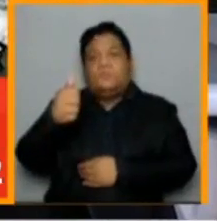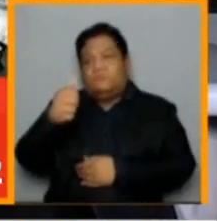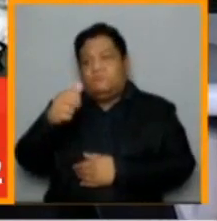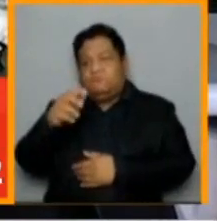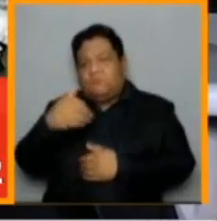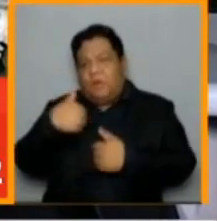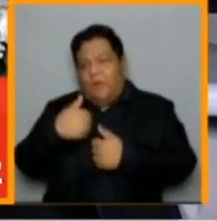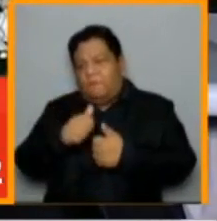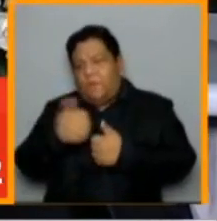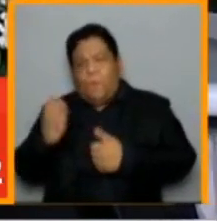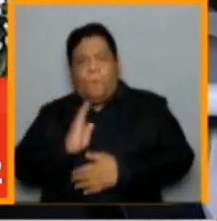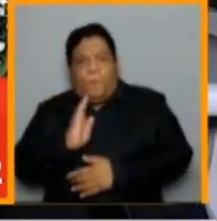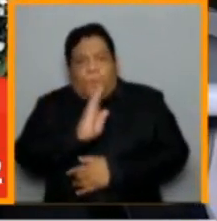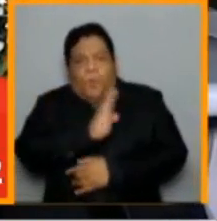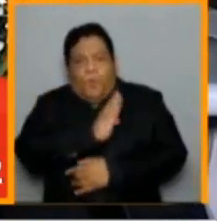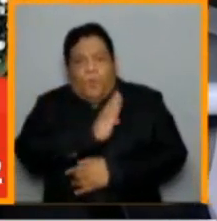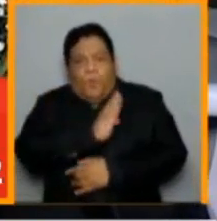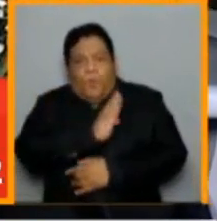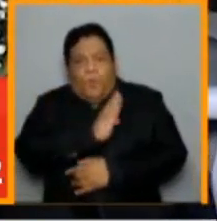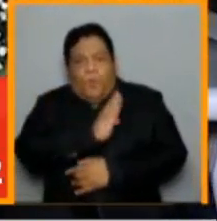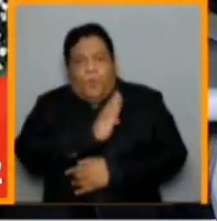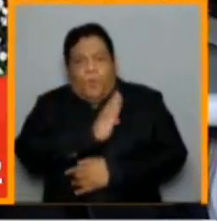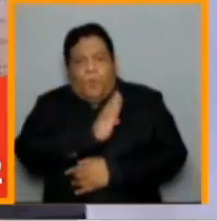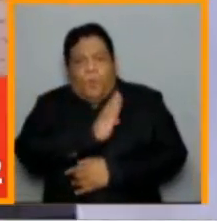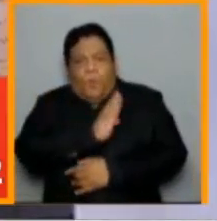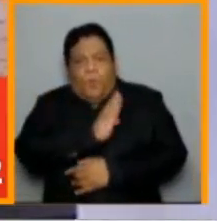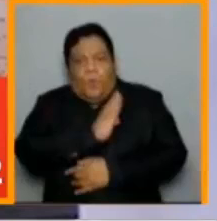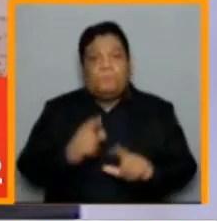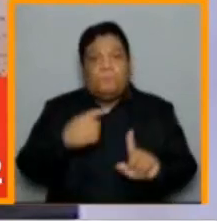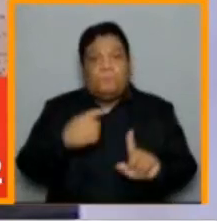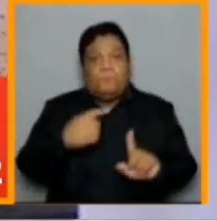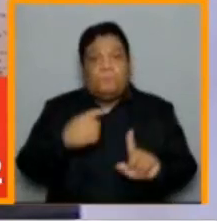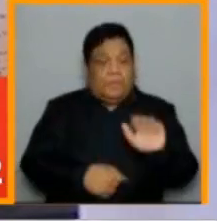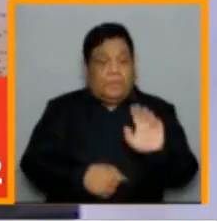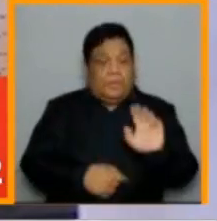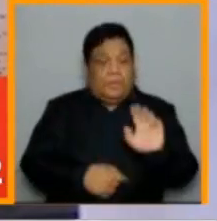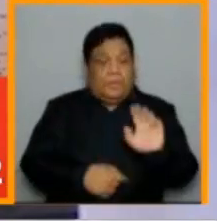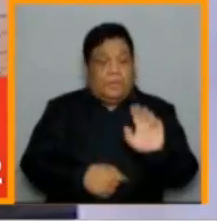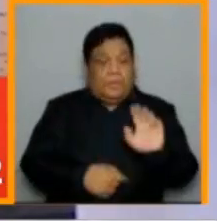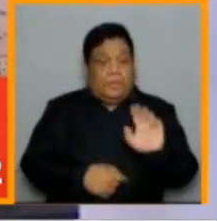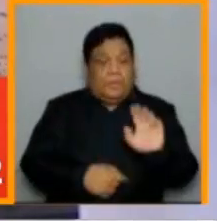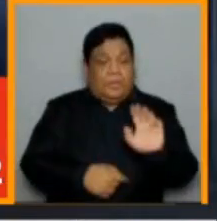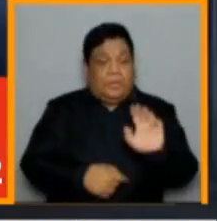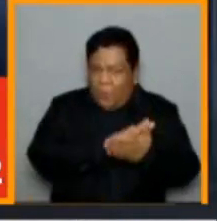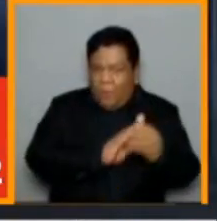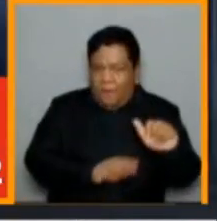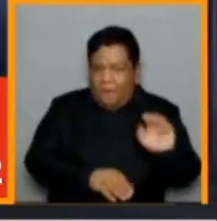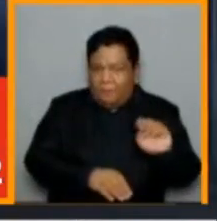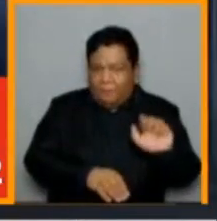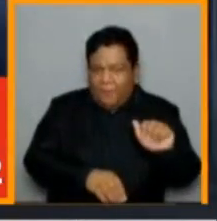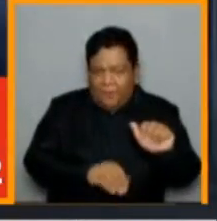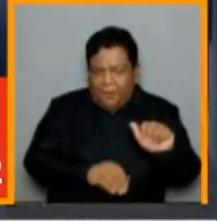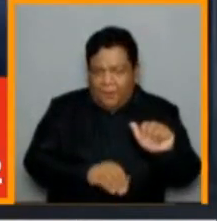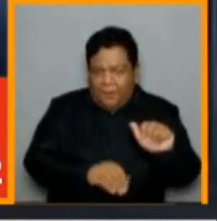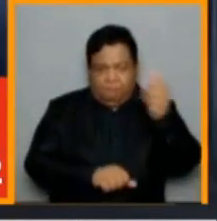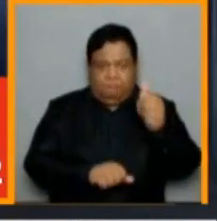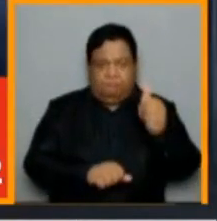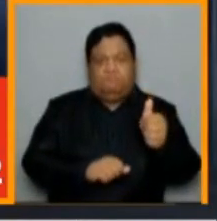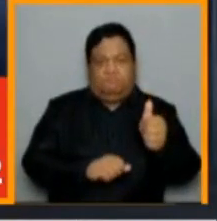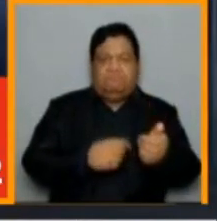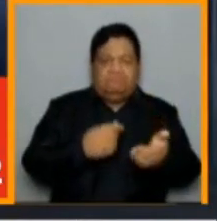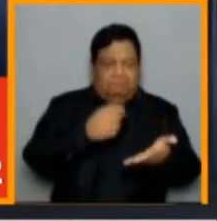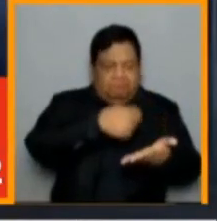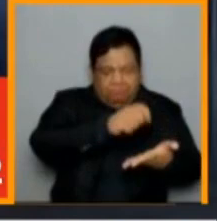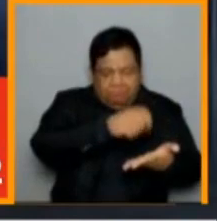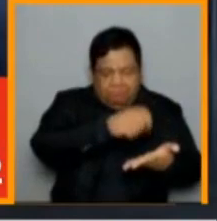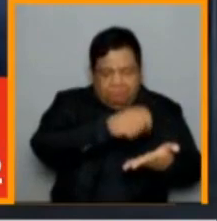Yu, at AMA Chairman Ambassador Amable R. Aguiluz V. Bilang technology